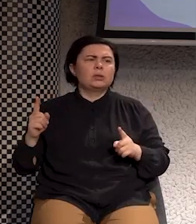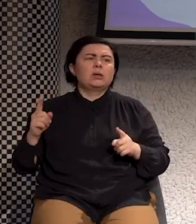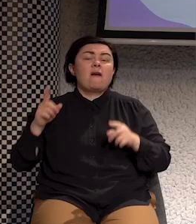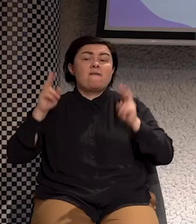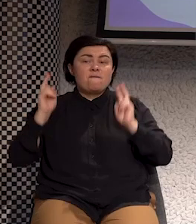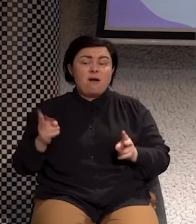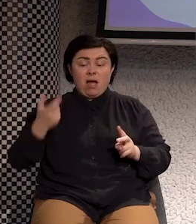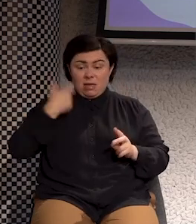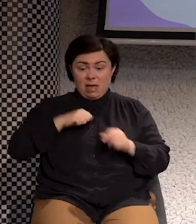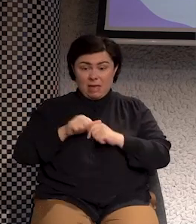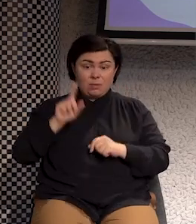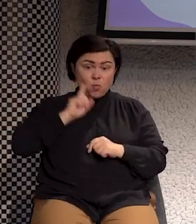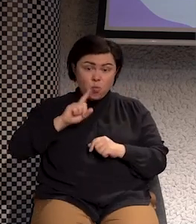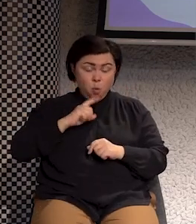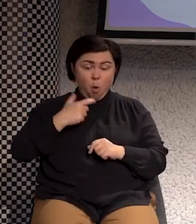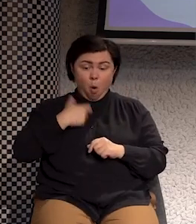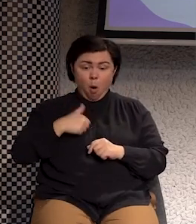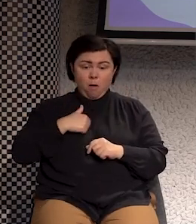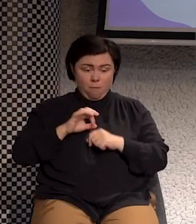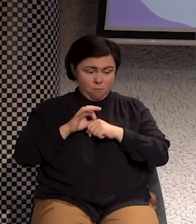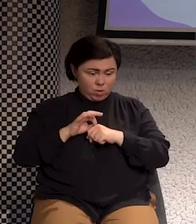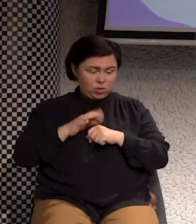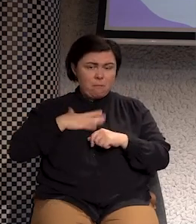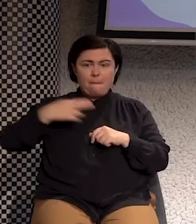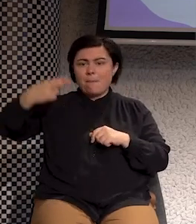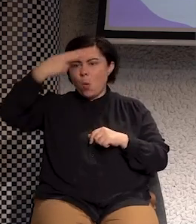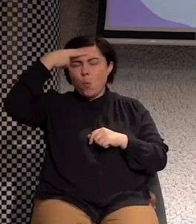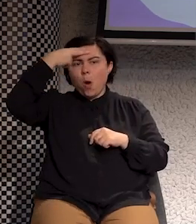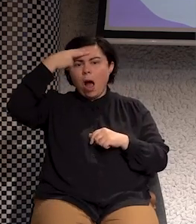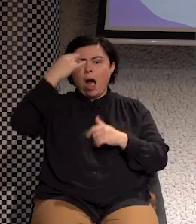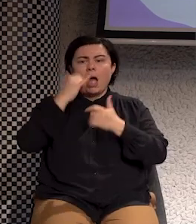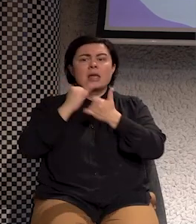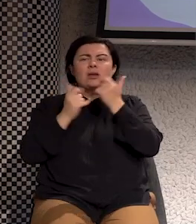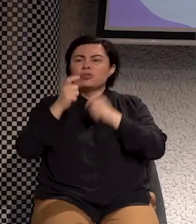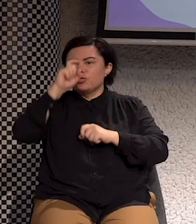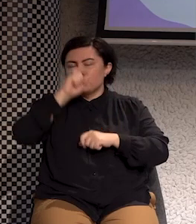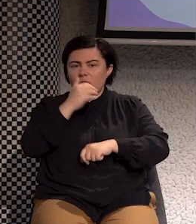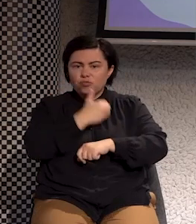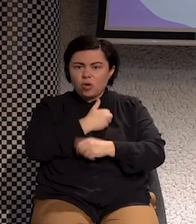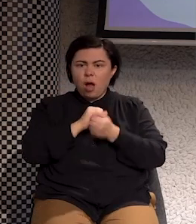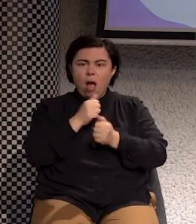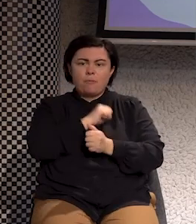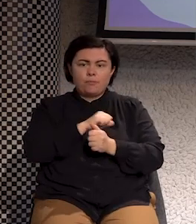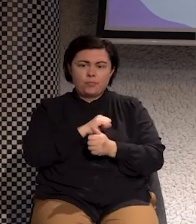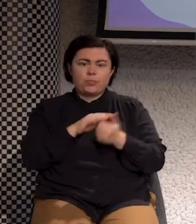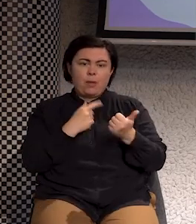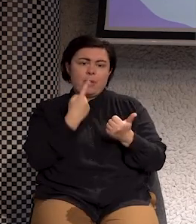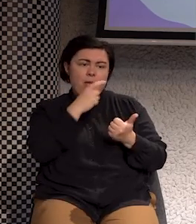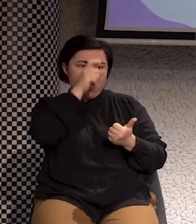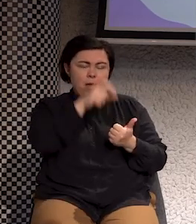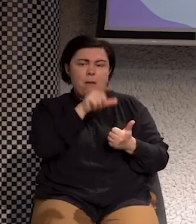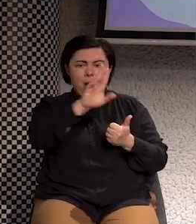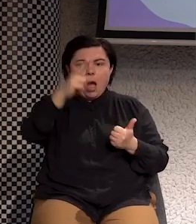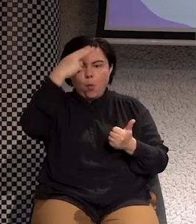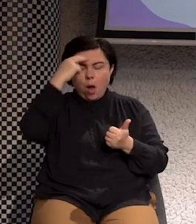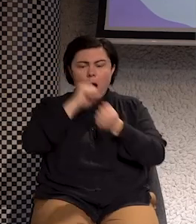fakt bycia chłopakiem powoduje, że oni na swoim ciele mają łatkę, więc jak coś w szkole jest nie tak albo w klasie, no to albo jeden pojedynczy chłopak, który ma tę